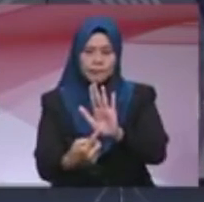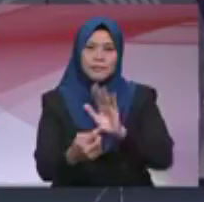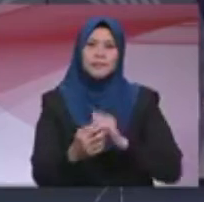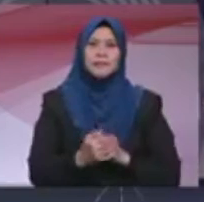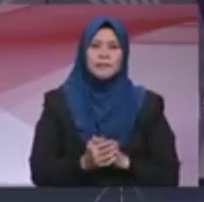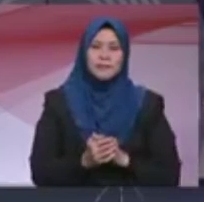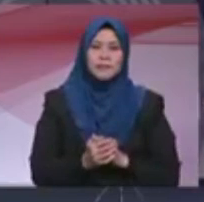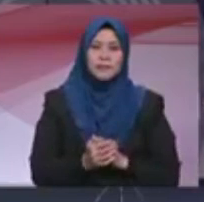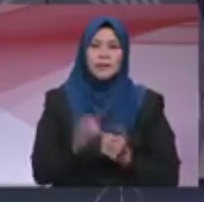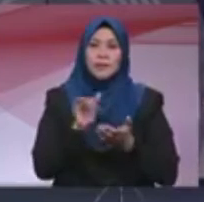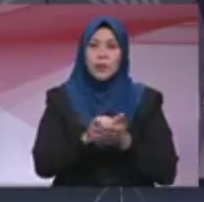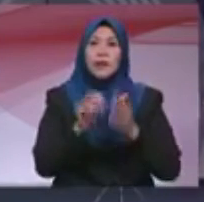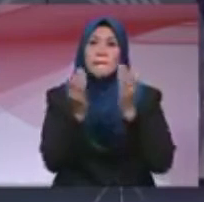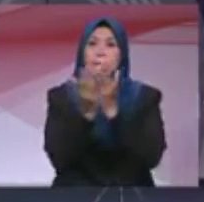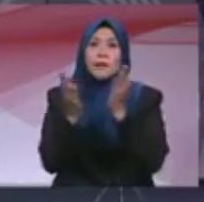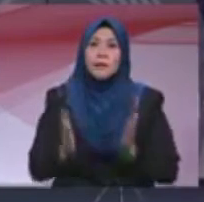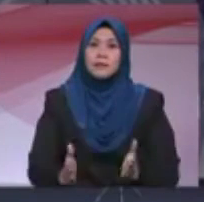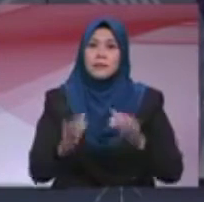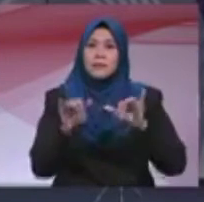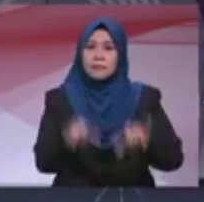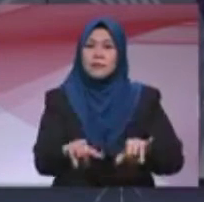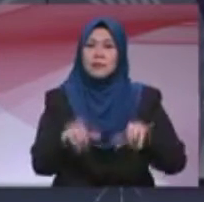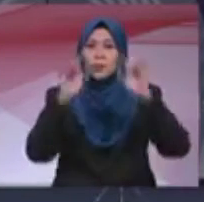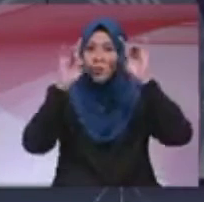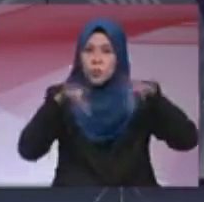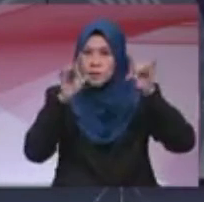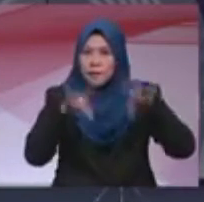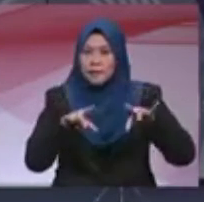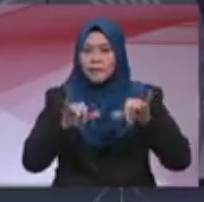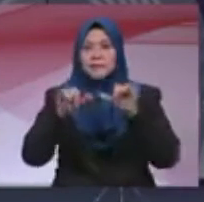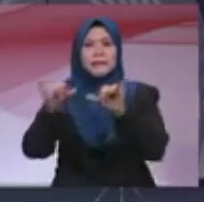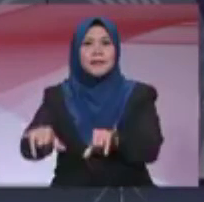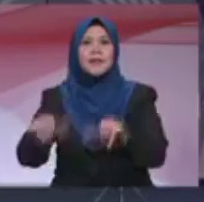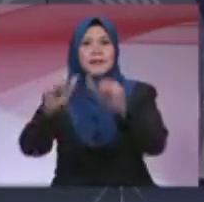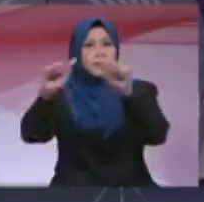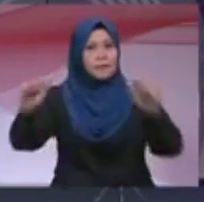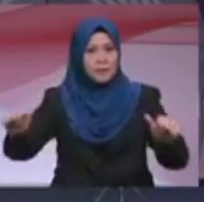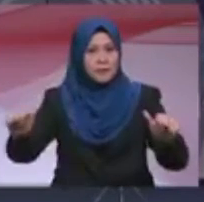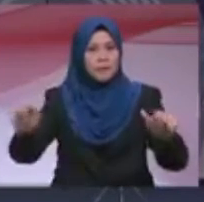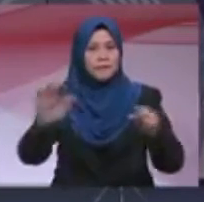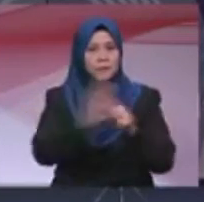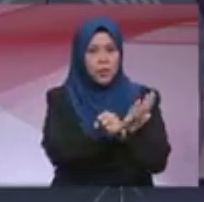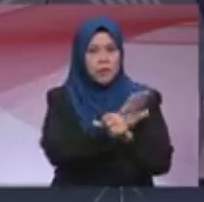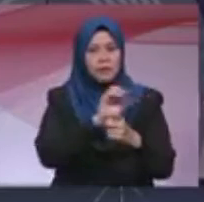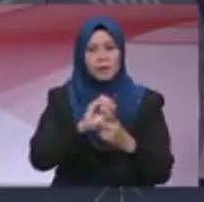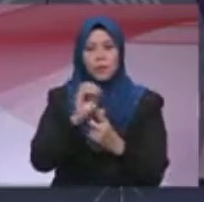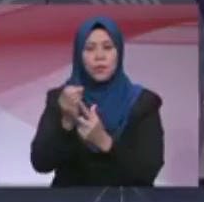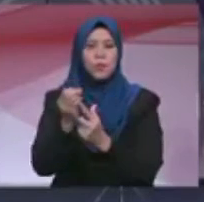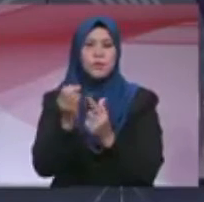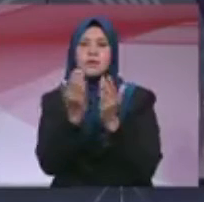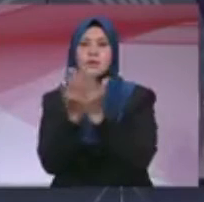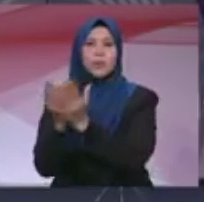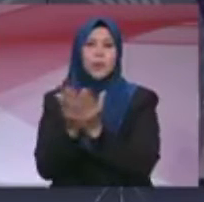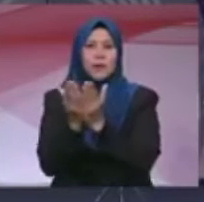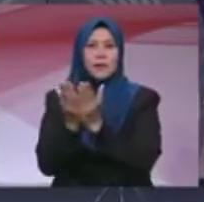akan menduduki peperiksaan tetapi berada di sekolah asrama penuh atau asrama sekolah harian.